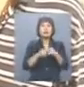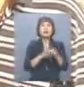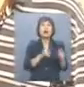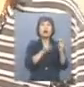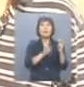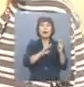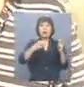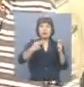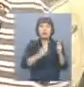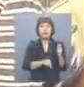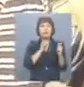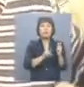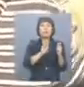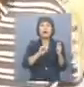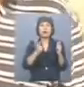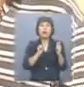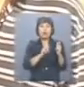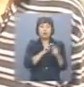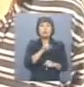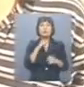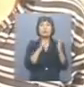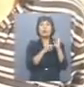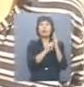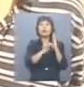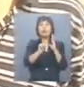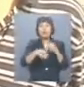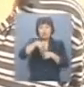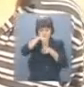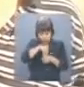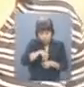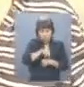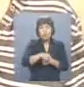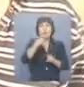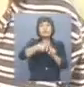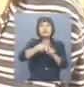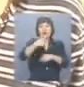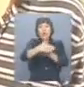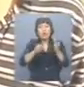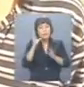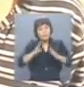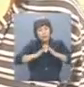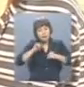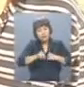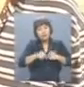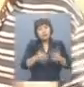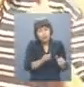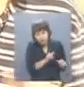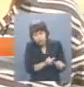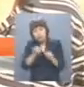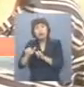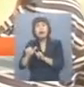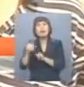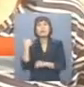นทบุรีและบ้านในดอนเมืองมาห้องเช่าในซอยนี้แต่ต้องย้ายหนีน้ำอีกครั้งนะครับ เช่าอยู่ตรงนี้ประมาณทำสัญ